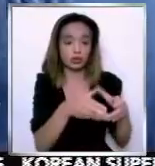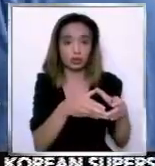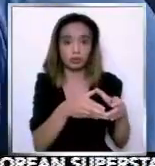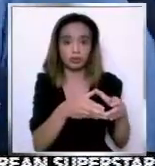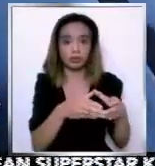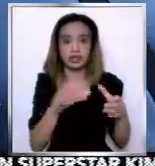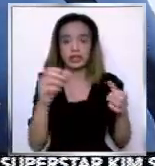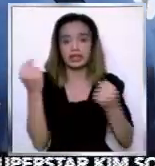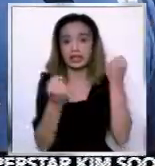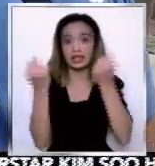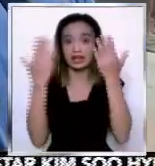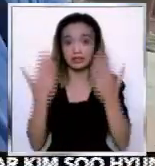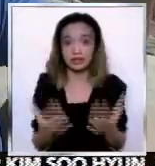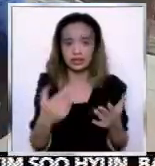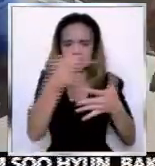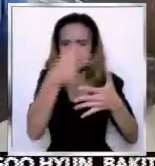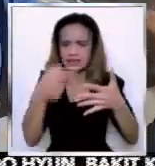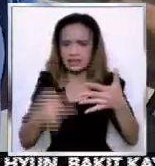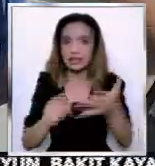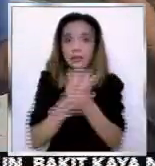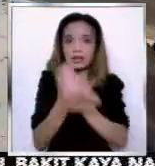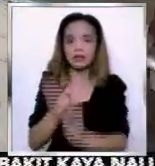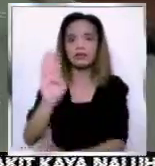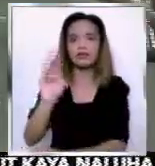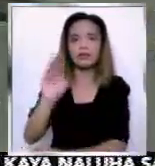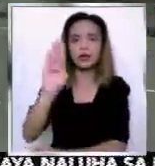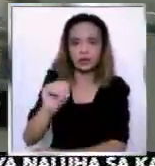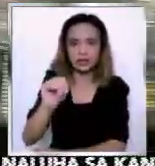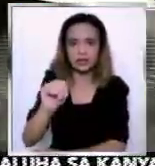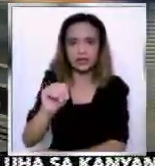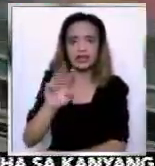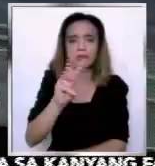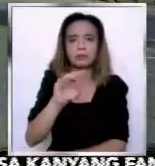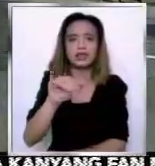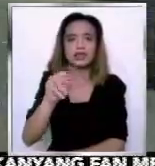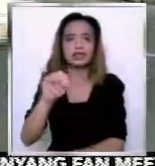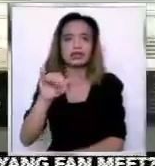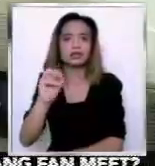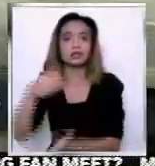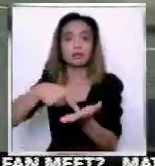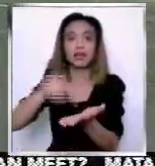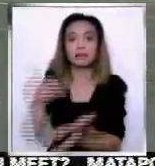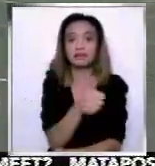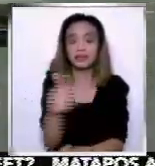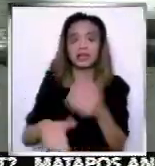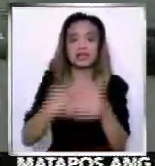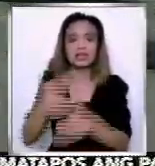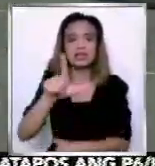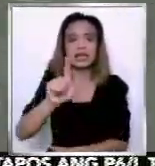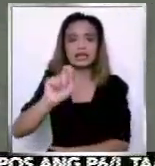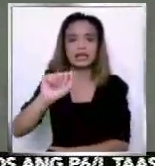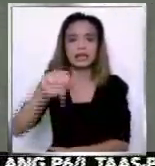at ACTO para sa gawing 14 pesos ang minimum pasahe sa jeep. Ang hiling naman ng grupong LTOP, gawin itong 15